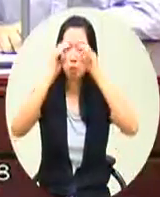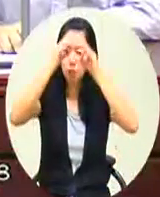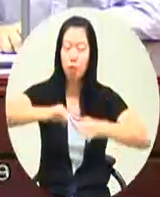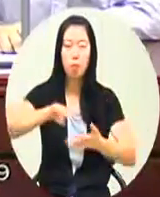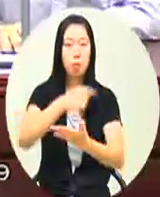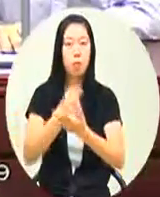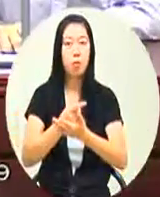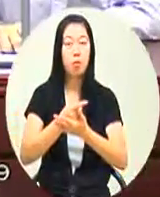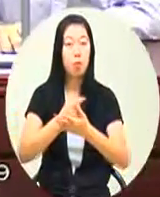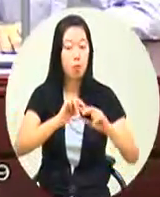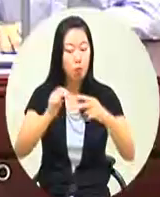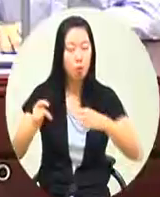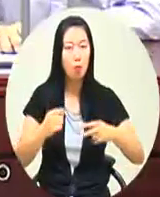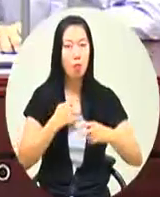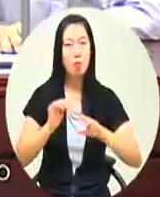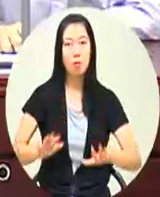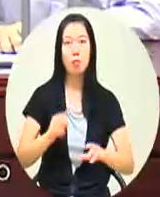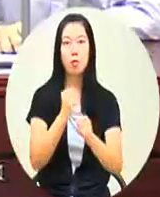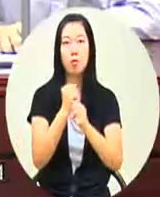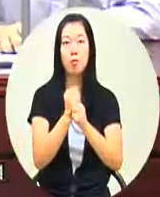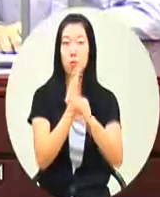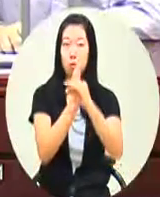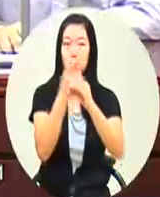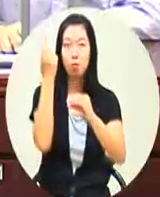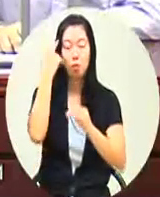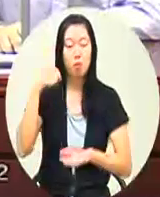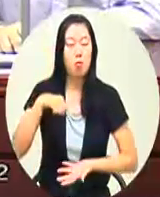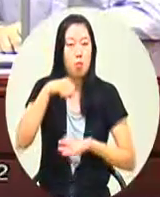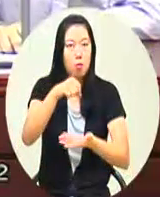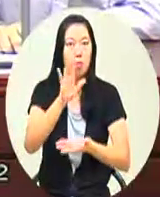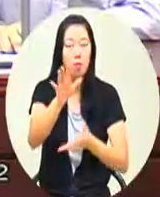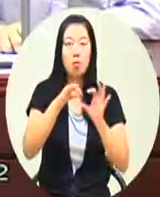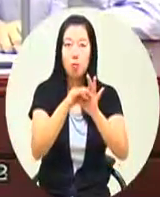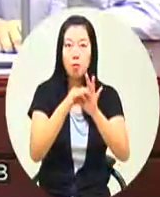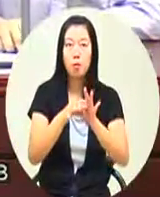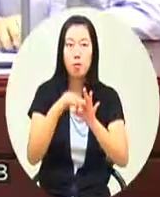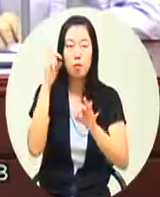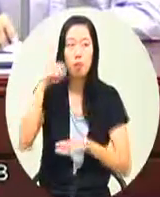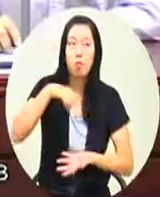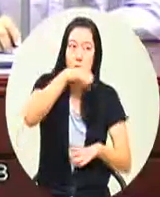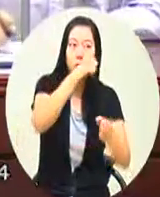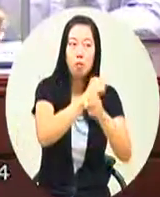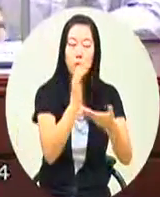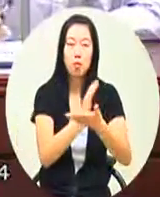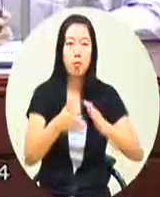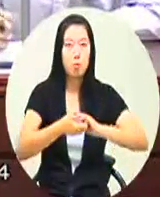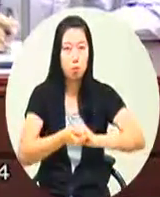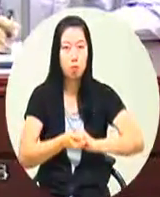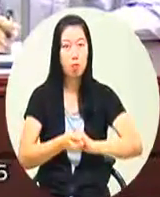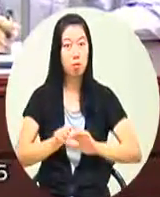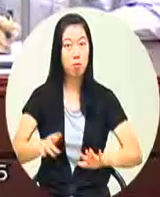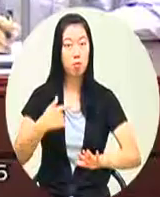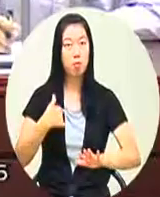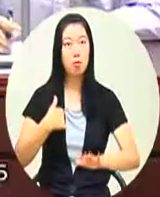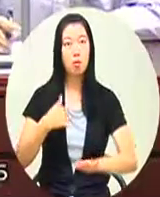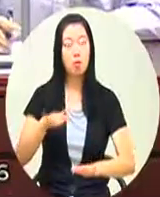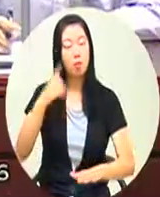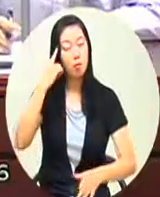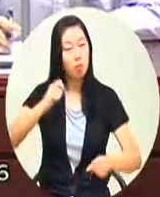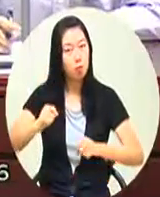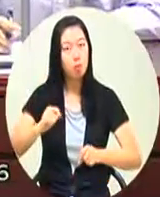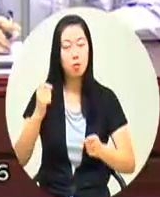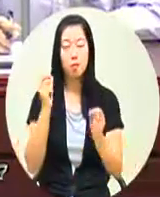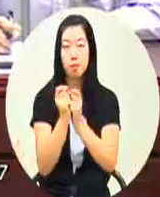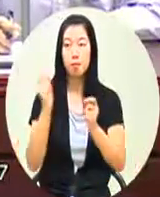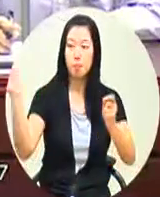经有开始在进行，那也有提一些相关的规划给营建署这边来核定。但是我们现在有入案，就是在这几次我们